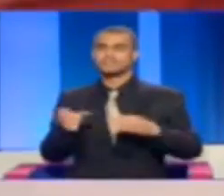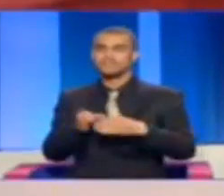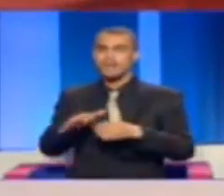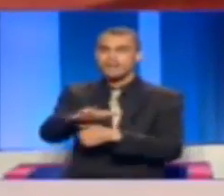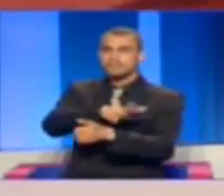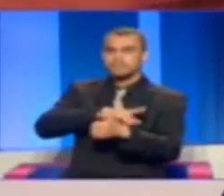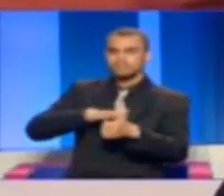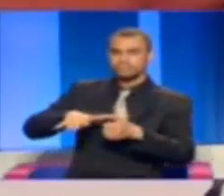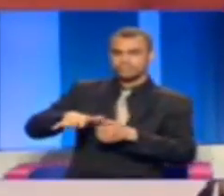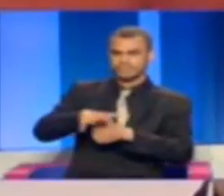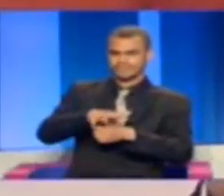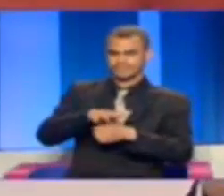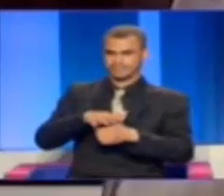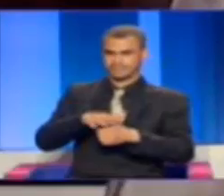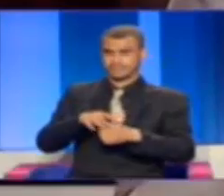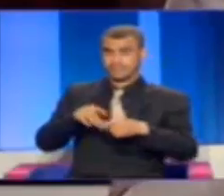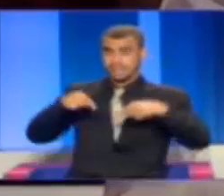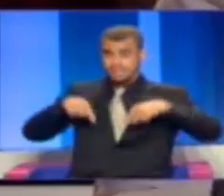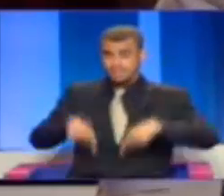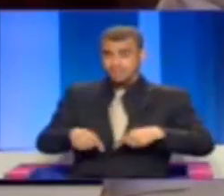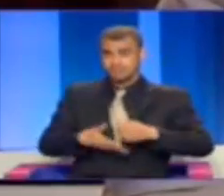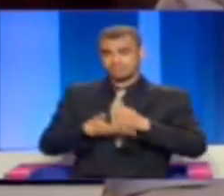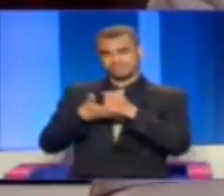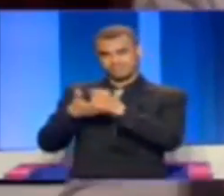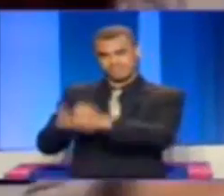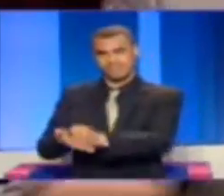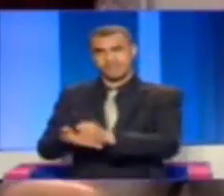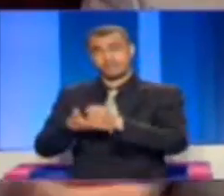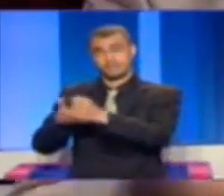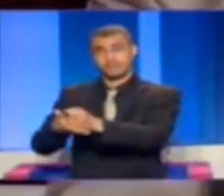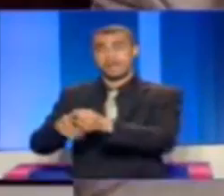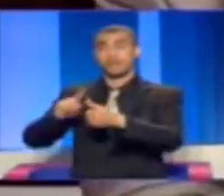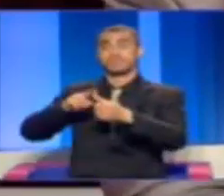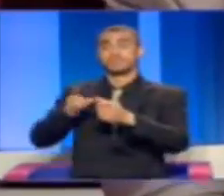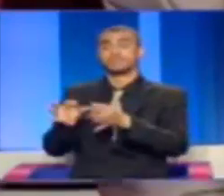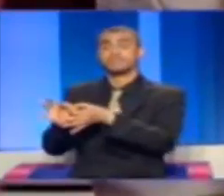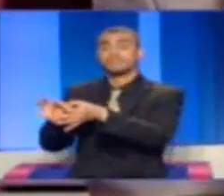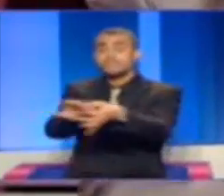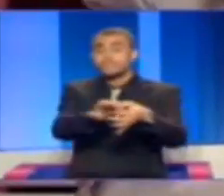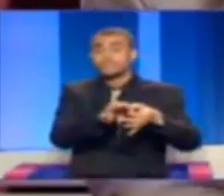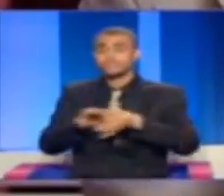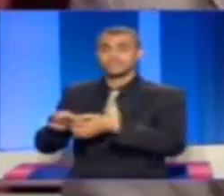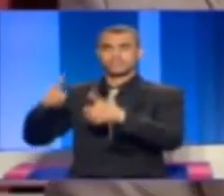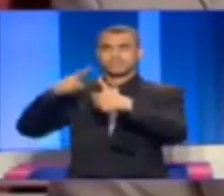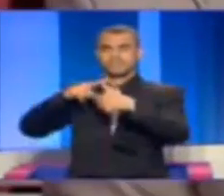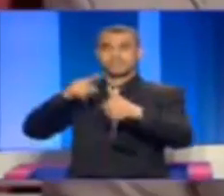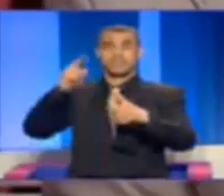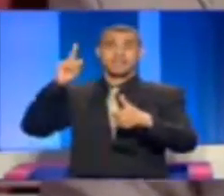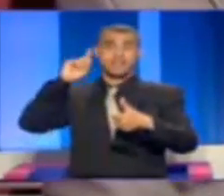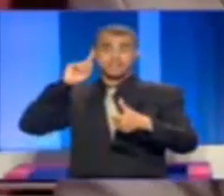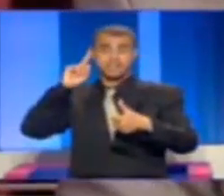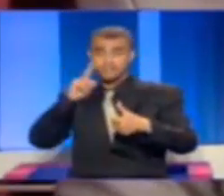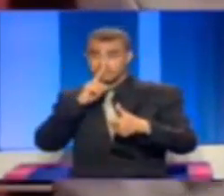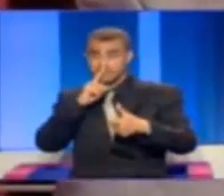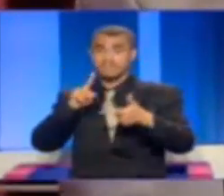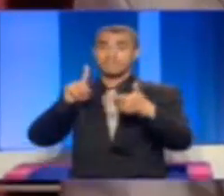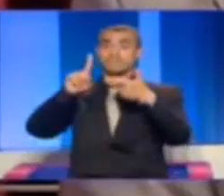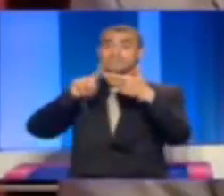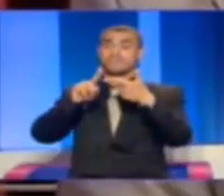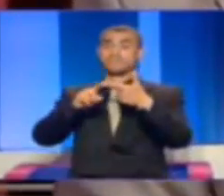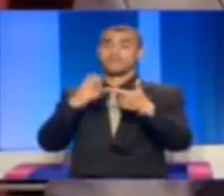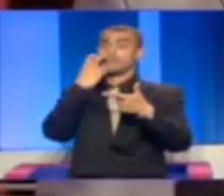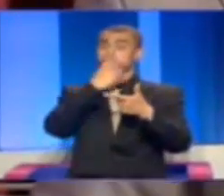والتكفل ما بعد العملية والناس انه هادشي مزيان، لان احنا كاملين مجموعين من اجل هاد الوليدات هادو مع باش نساعدوهم،